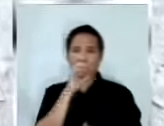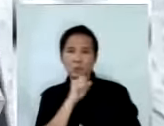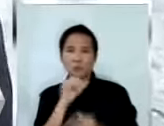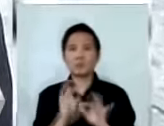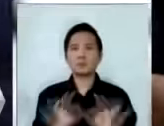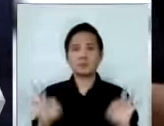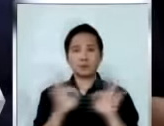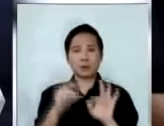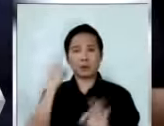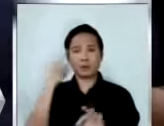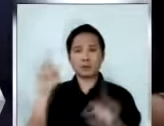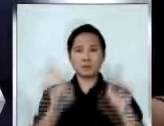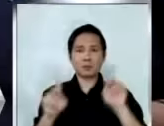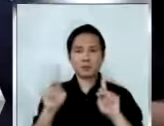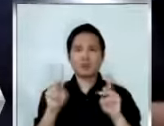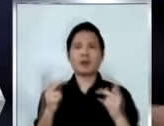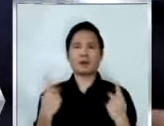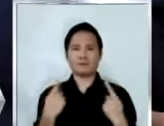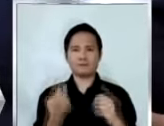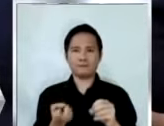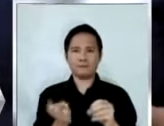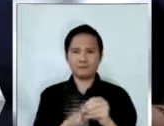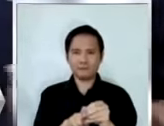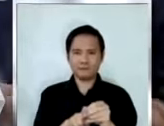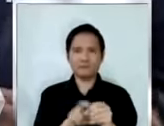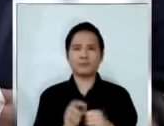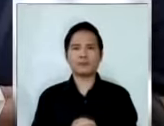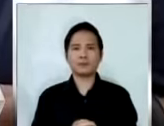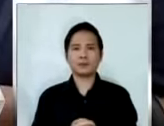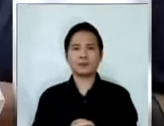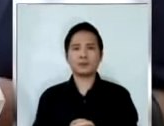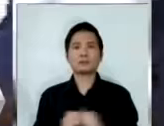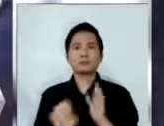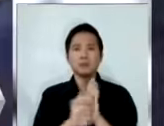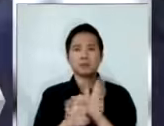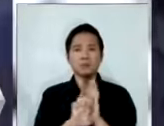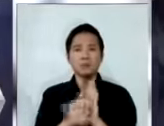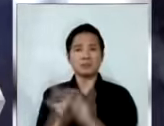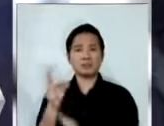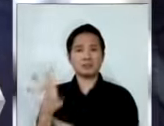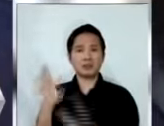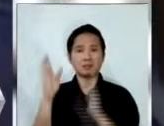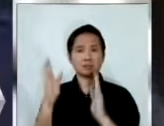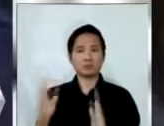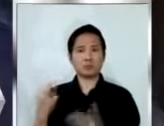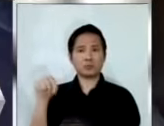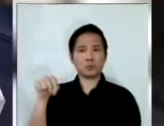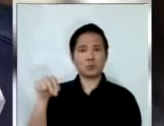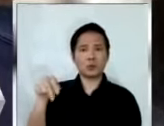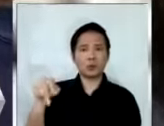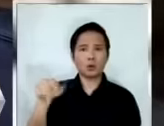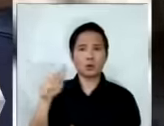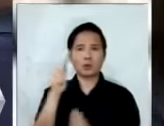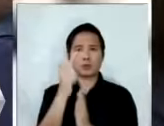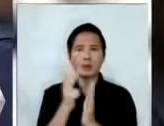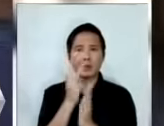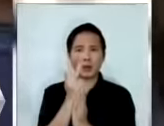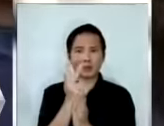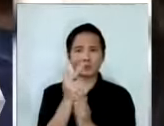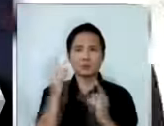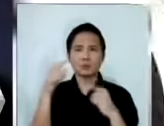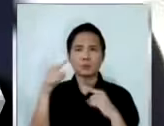nakarang araw kasi, kailangan niyang maglakad ng 3 oras kapag pumapasok sa trabaho tuwing Lunes, Miyerkules at Biyernes para lang